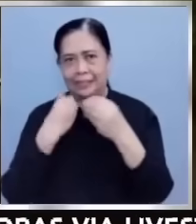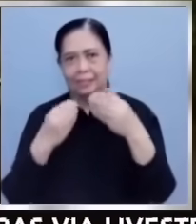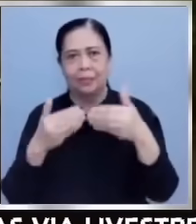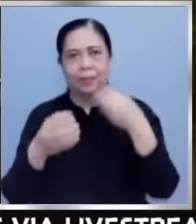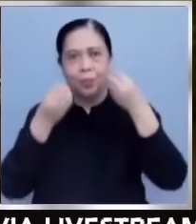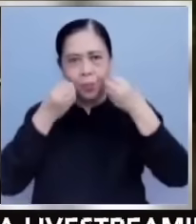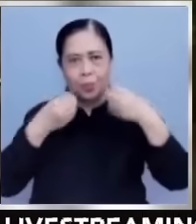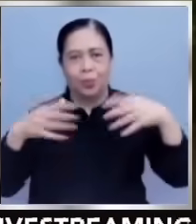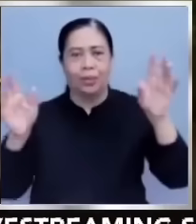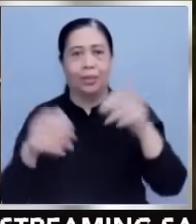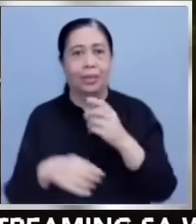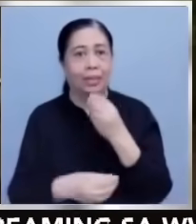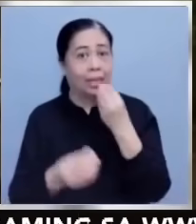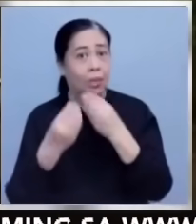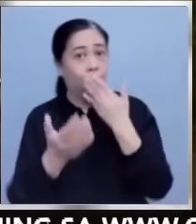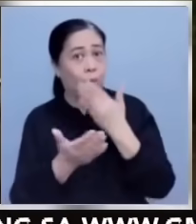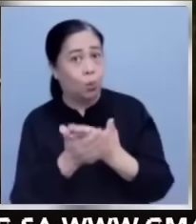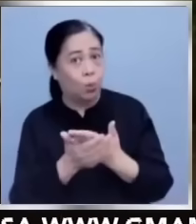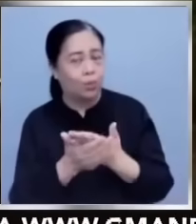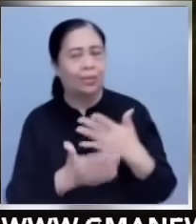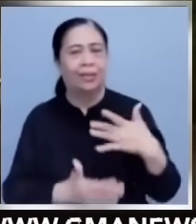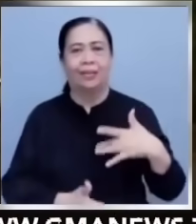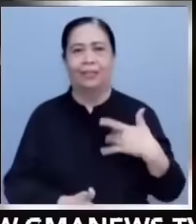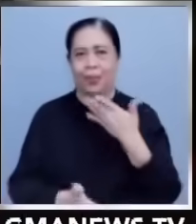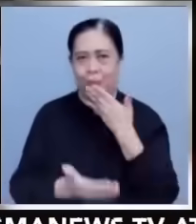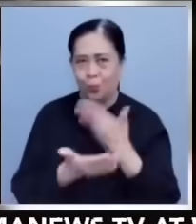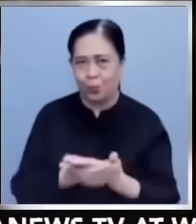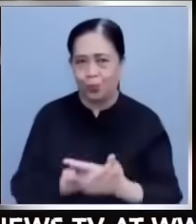nga, eat good to feel good.